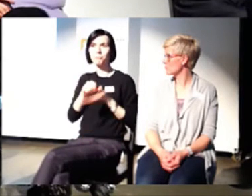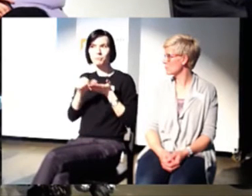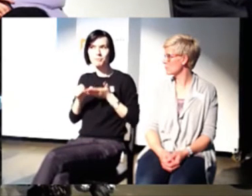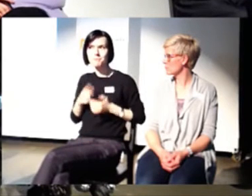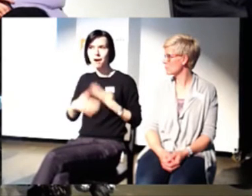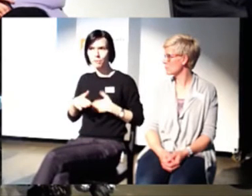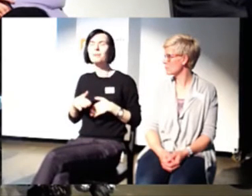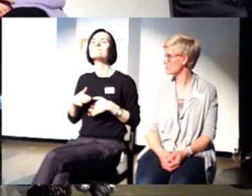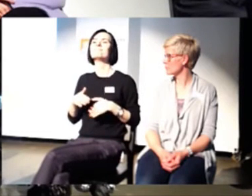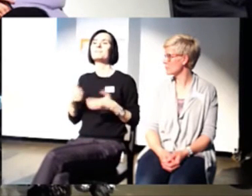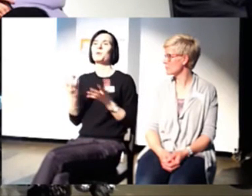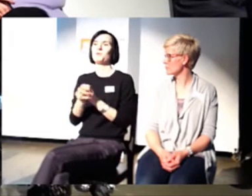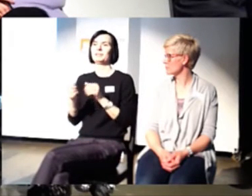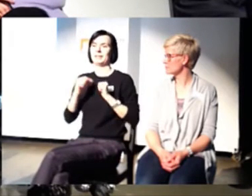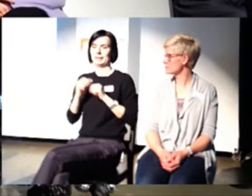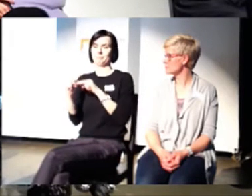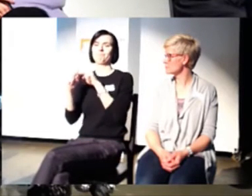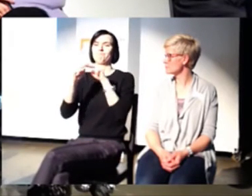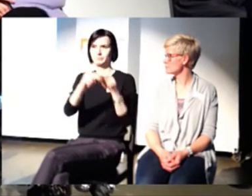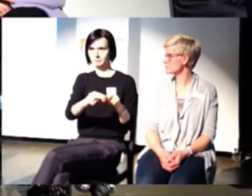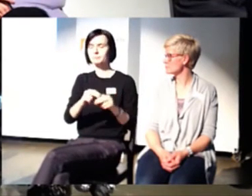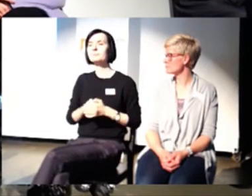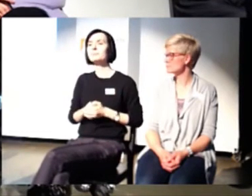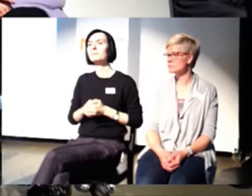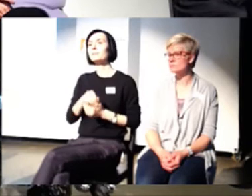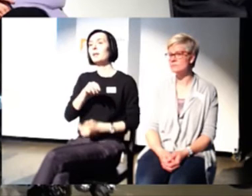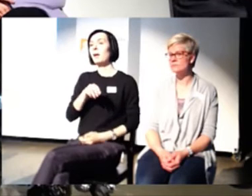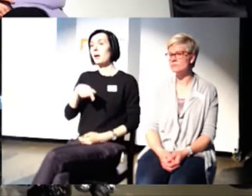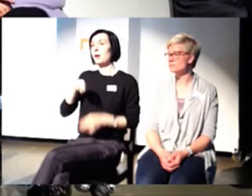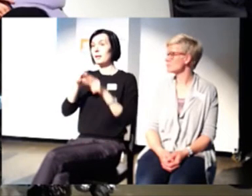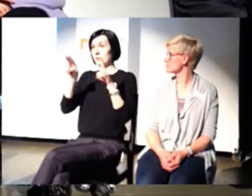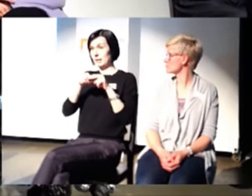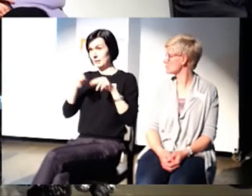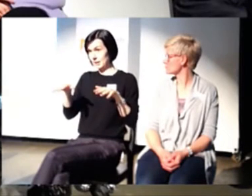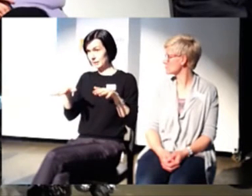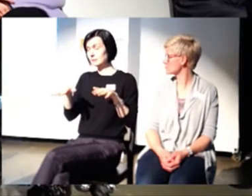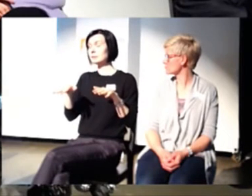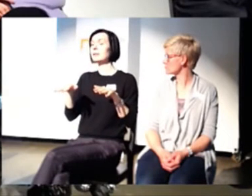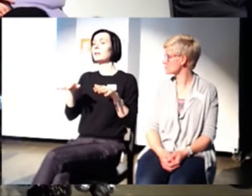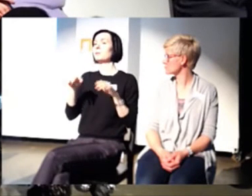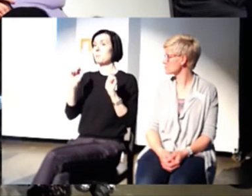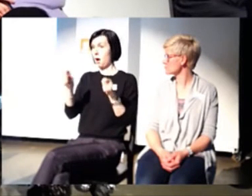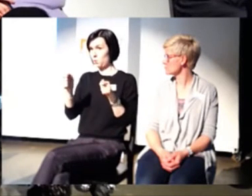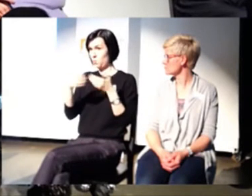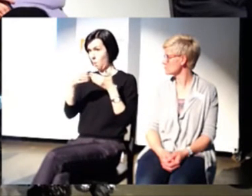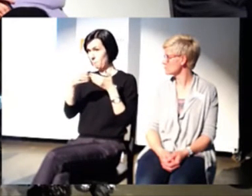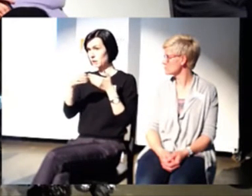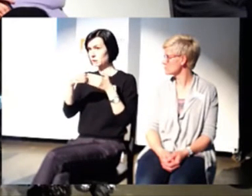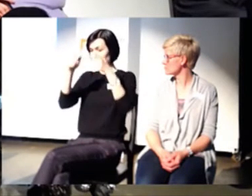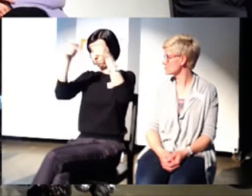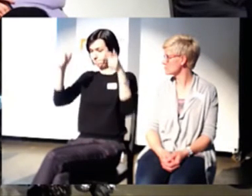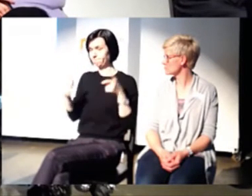Ja internetistä löytyy residenssin hakuopas sivulta konensäätiö.fi kautta